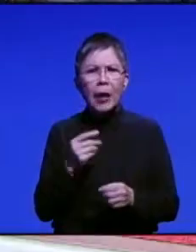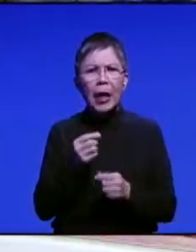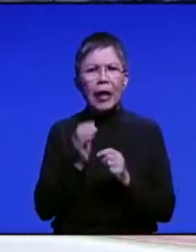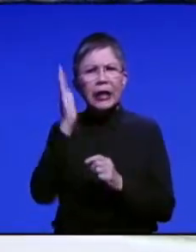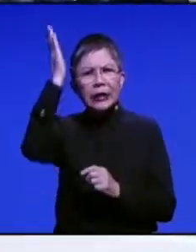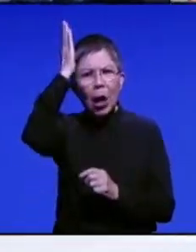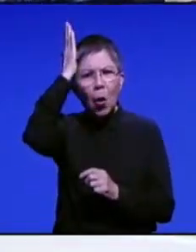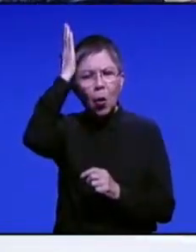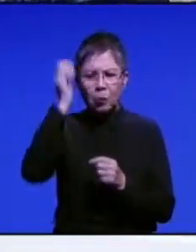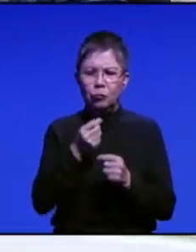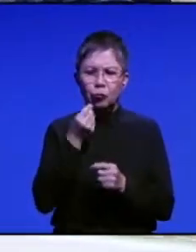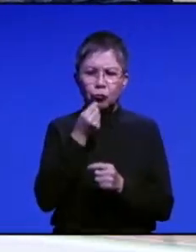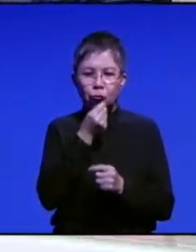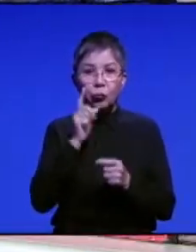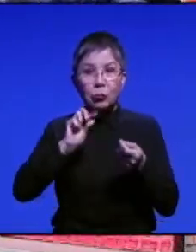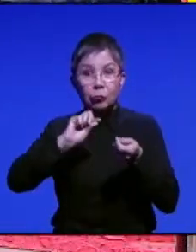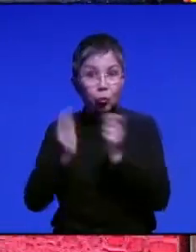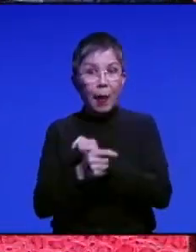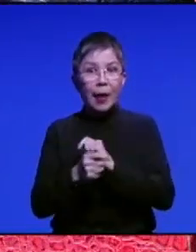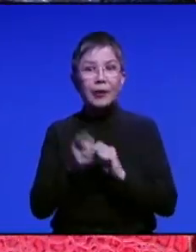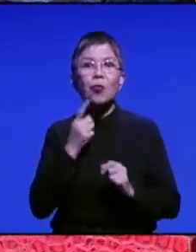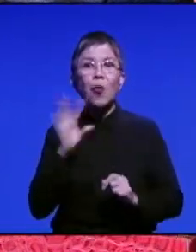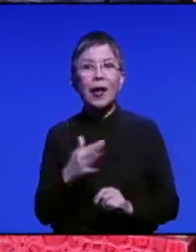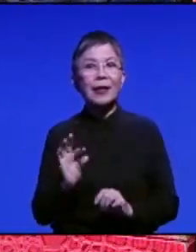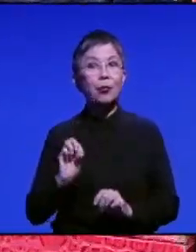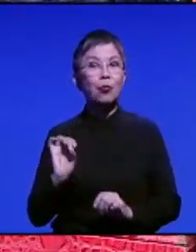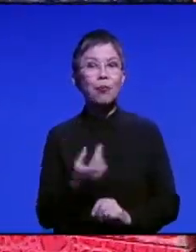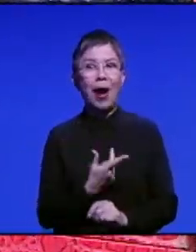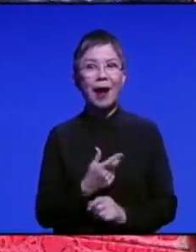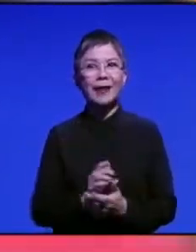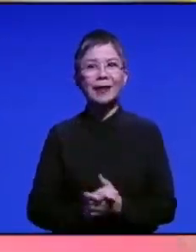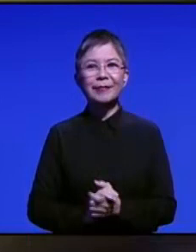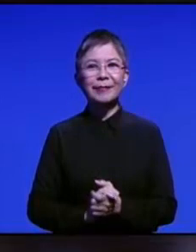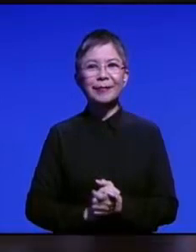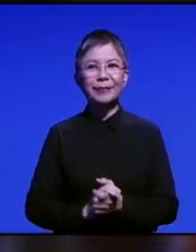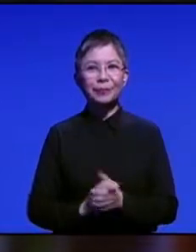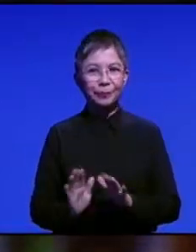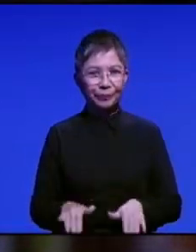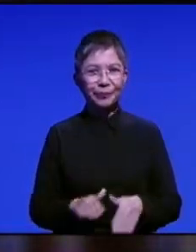ketika nempel di bibir langsung berubah warnanya menjadi pink.